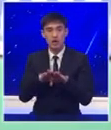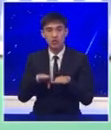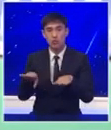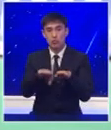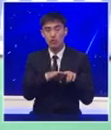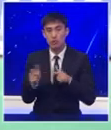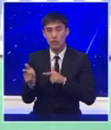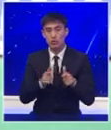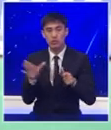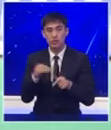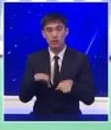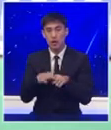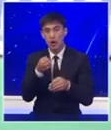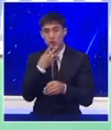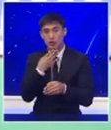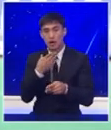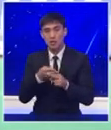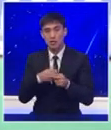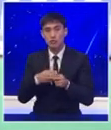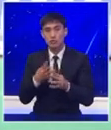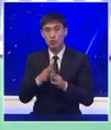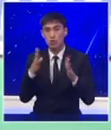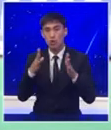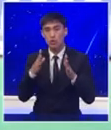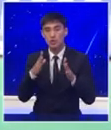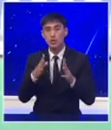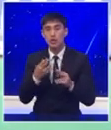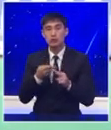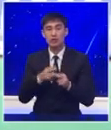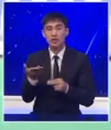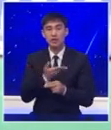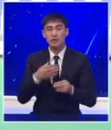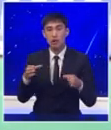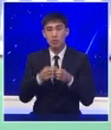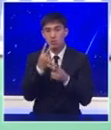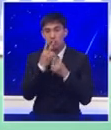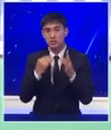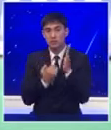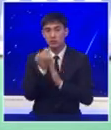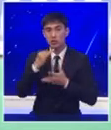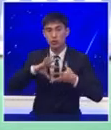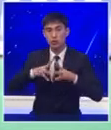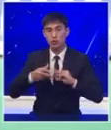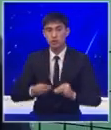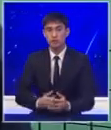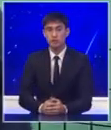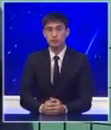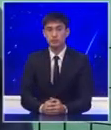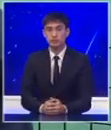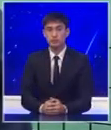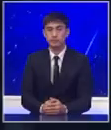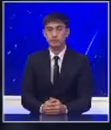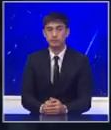уровень подготовки у всех хороший. И от этого еще более значимо, что наша команда показала такие высокие результаты.